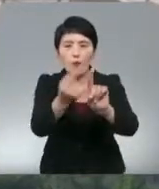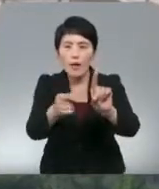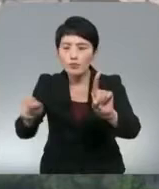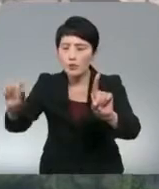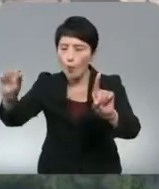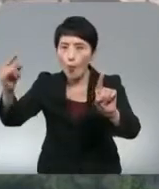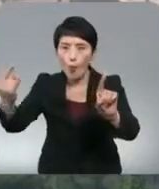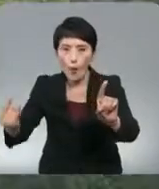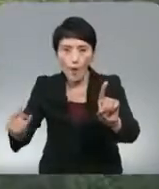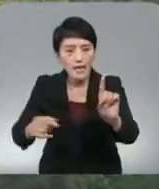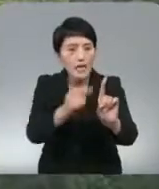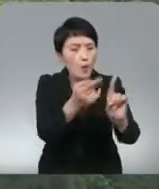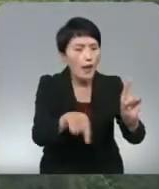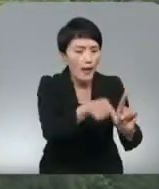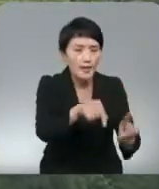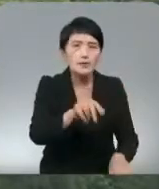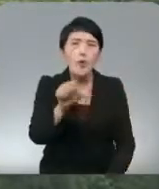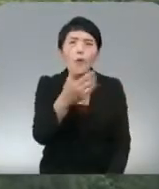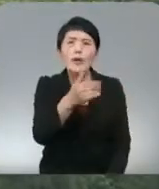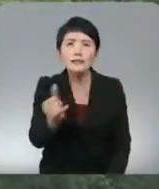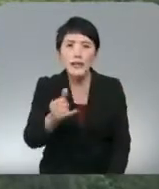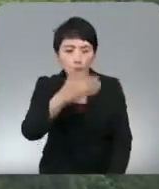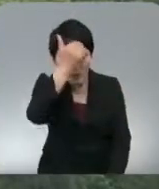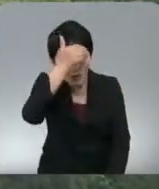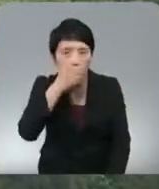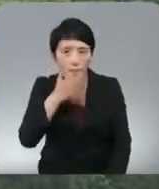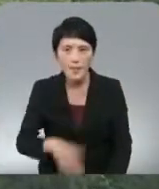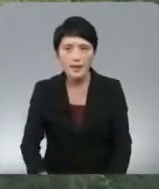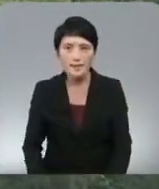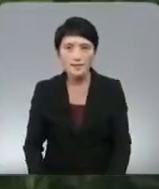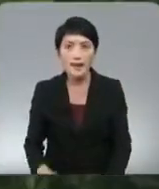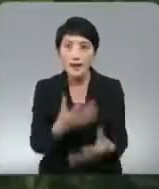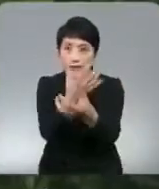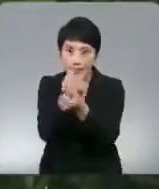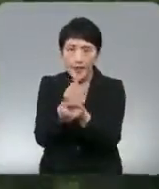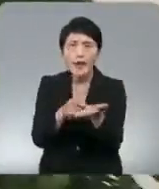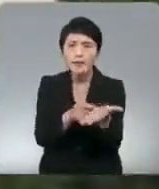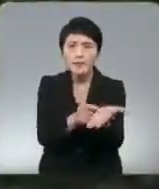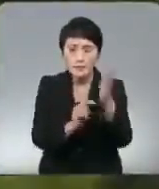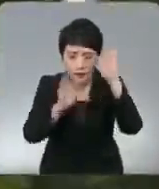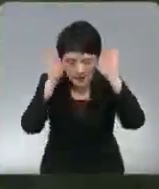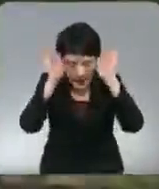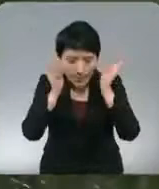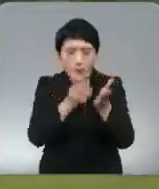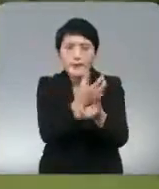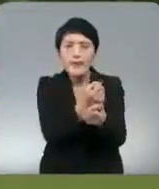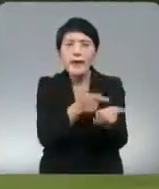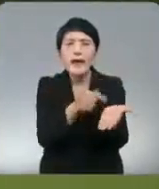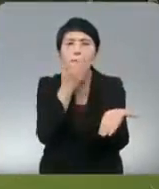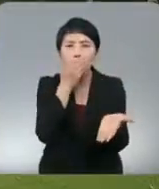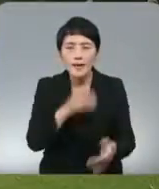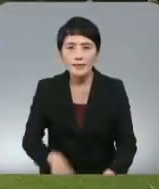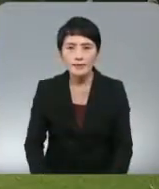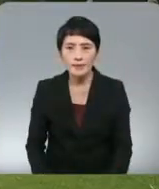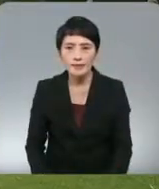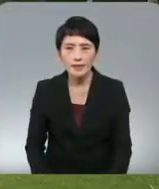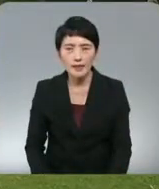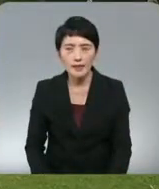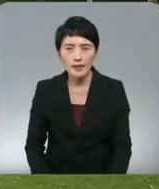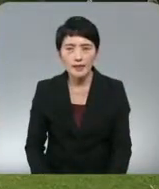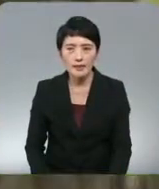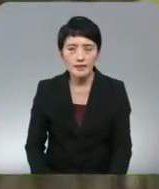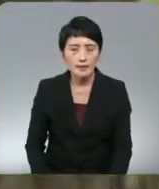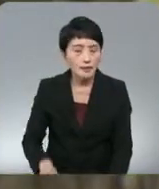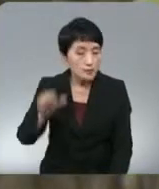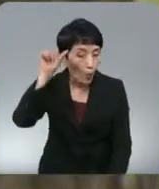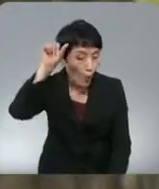kantor kepresidenan dimana pengunjung dapat melihat peralatan keamanan presiden seperti helikopter dan kendaraan khusus temani oktan akan dibuka lima kali